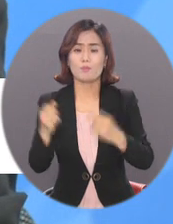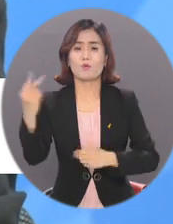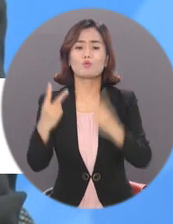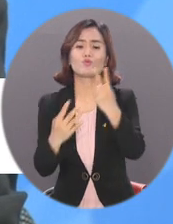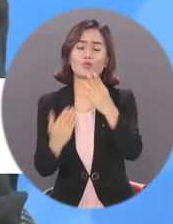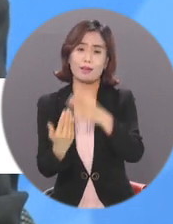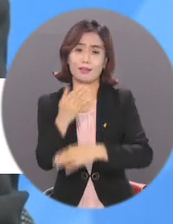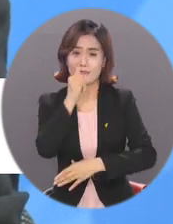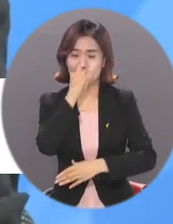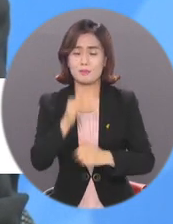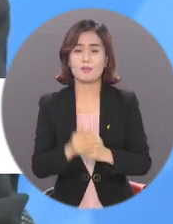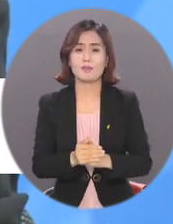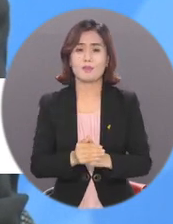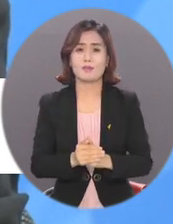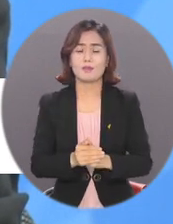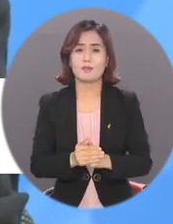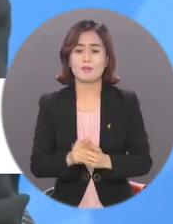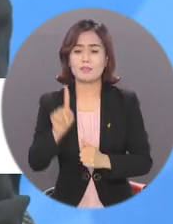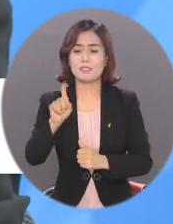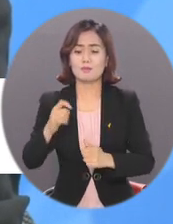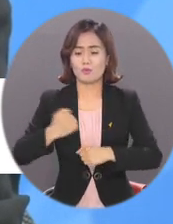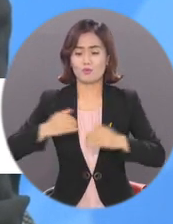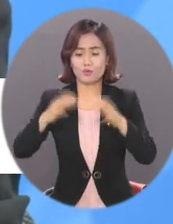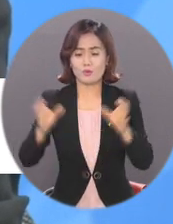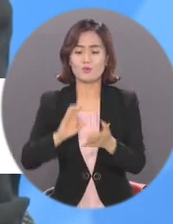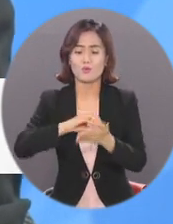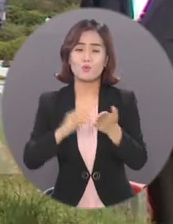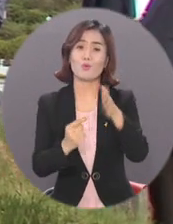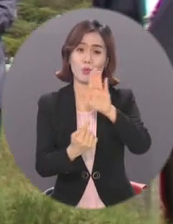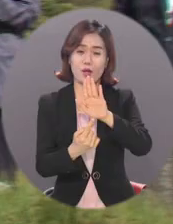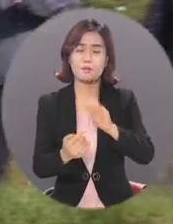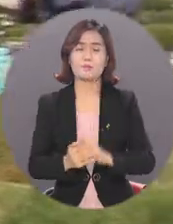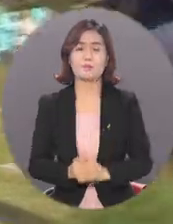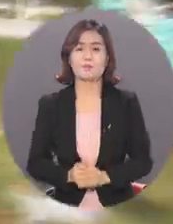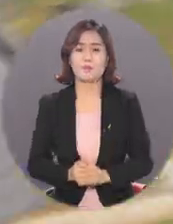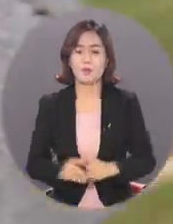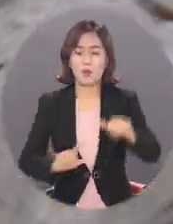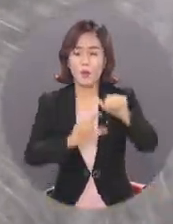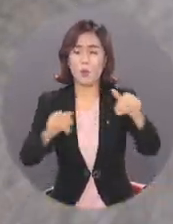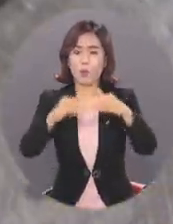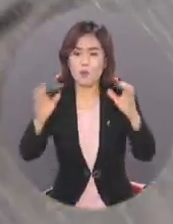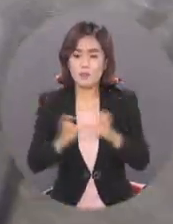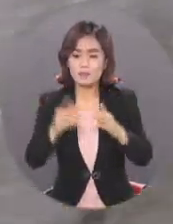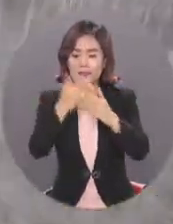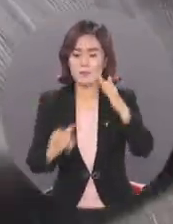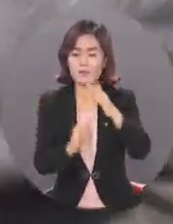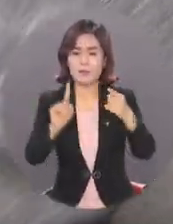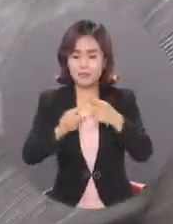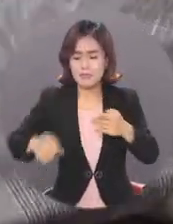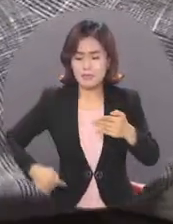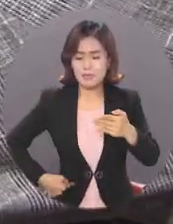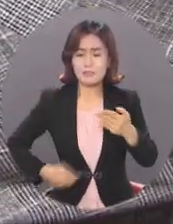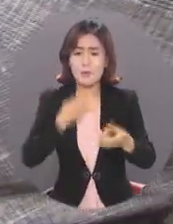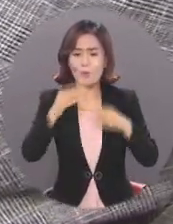두 사건이 있다. 그건 11공수다 라고까지만 말씀을 드리고 5월 단체는 유가족들도 양심 고백을